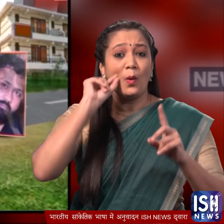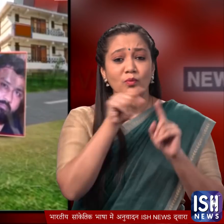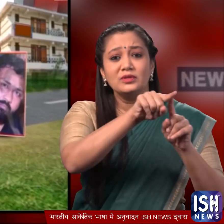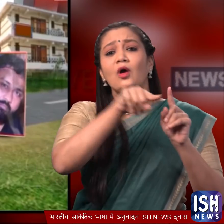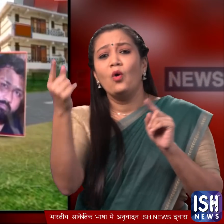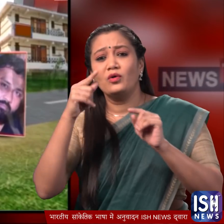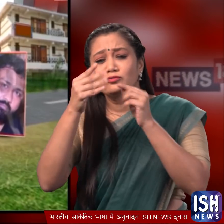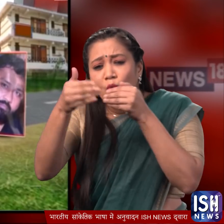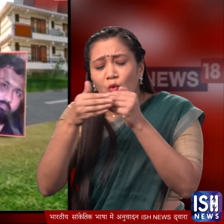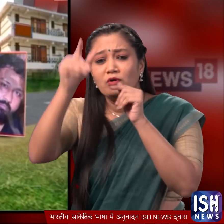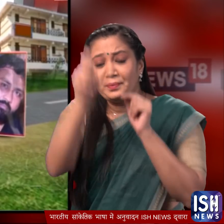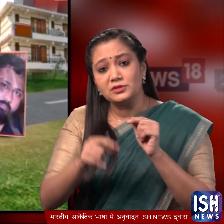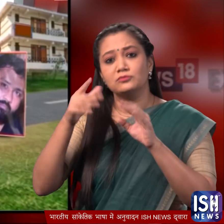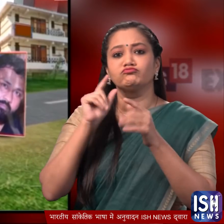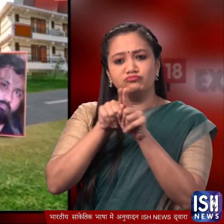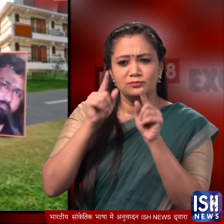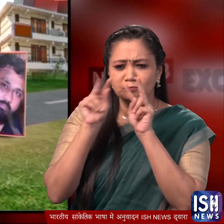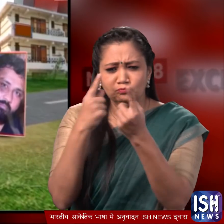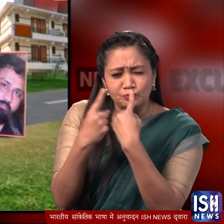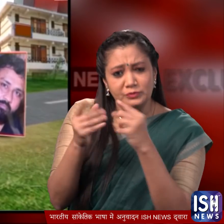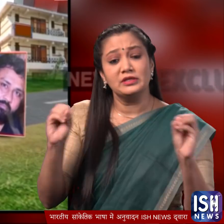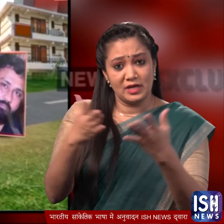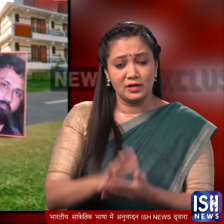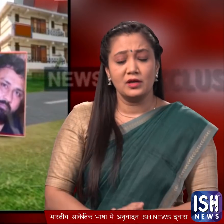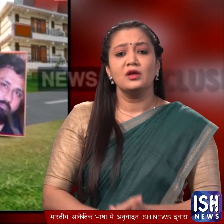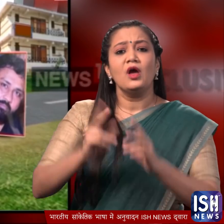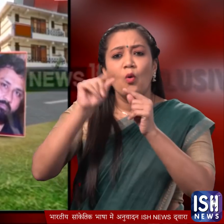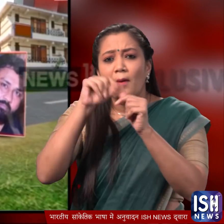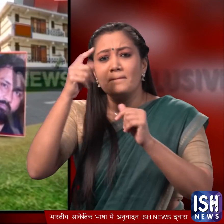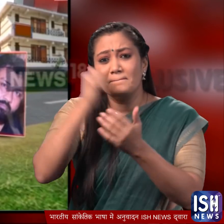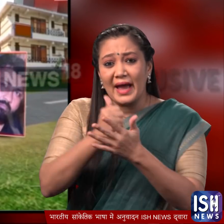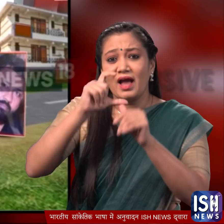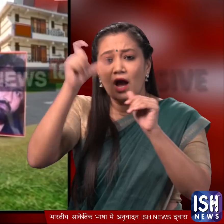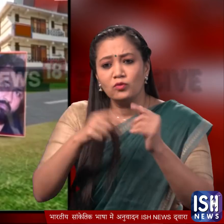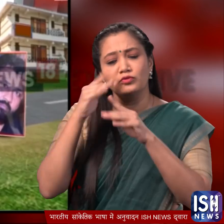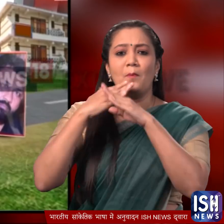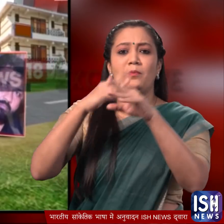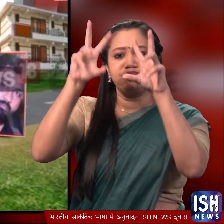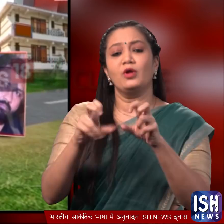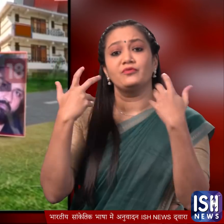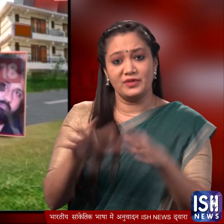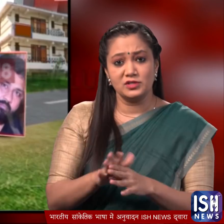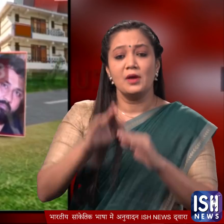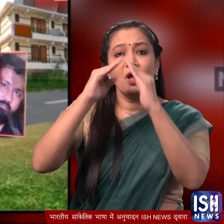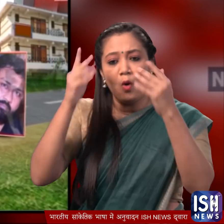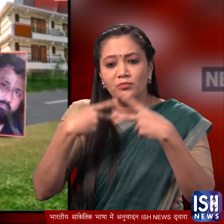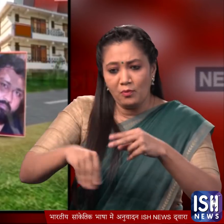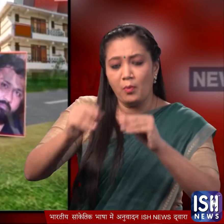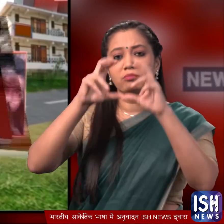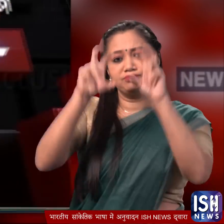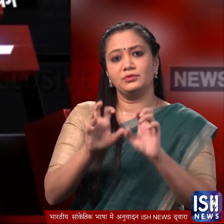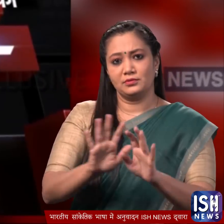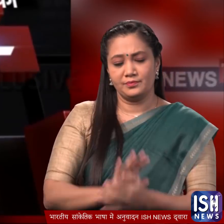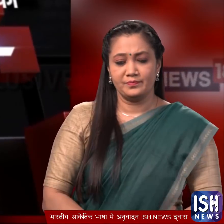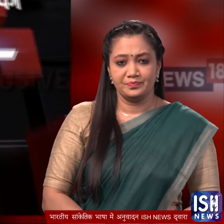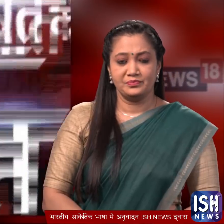आरिफ भुजवाला पर भी शिकंजा कसने की तैयारी तेज कर दी। एनसीबी उसके कुछ बैंक अकाउंट सीज कर चुकी है, जबकि उसकी प्रॉपर्टी को भी सीज करने की